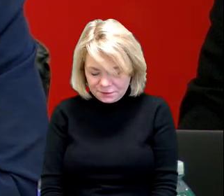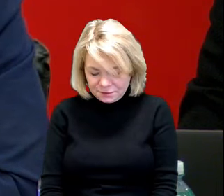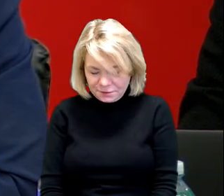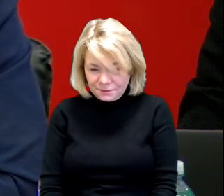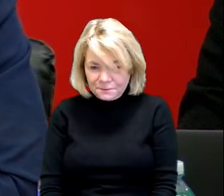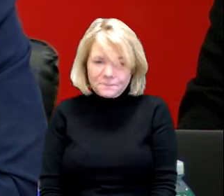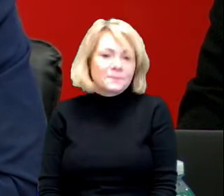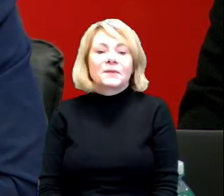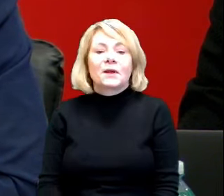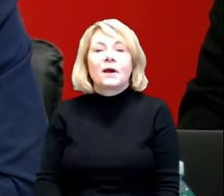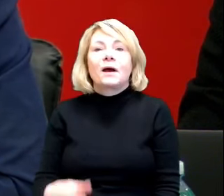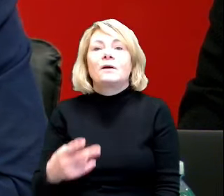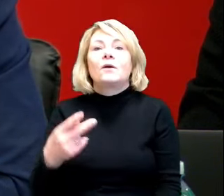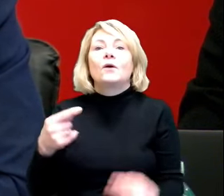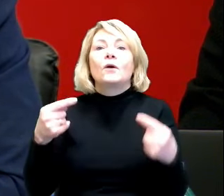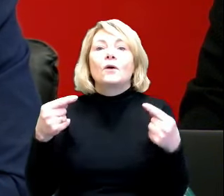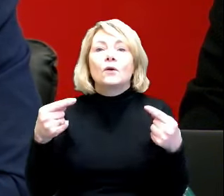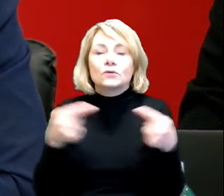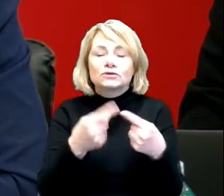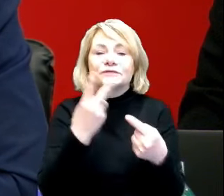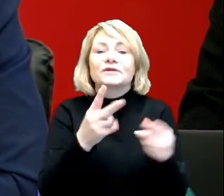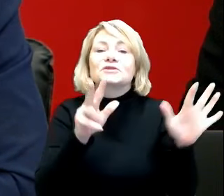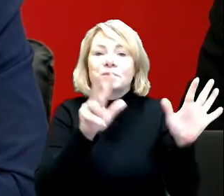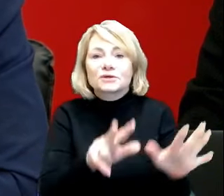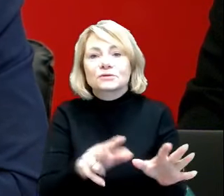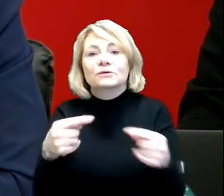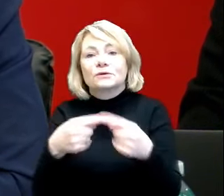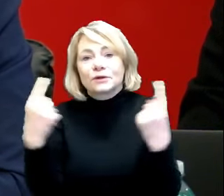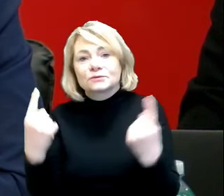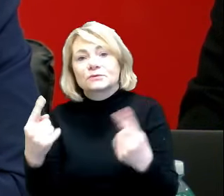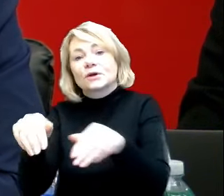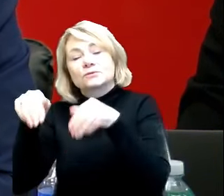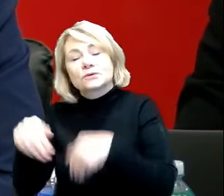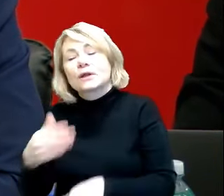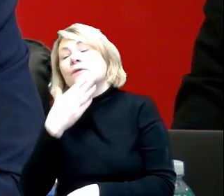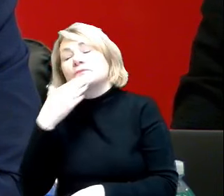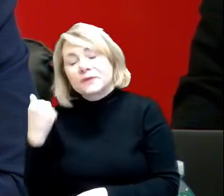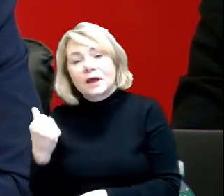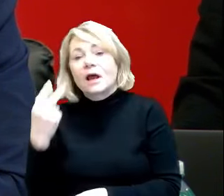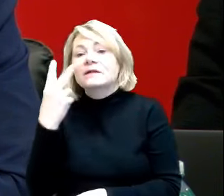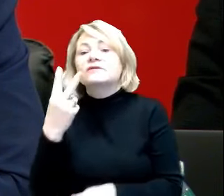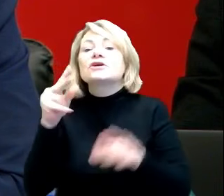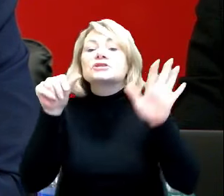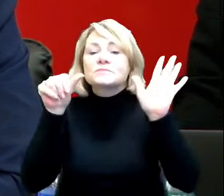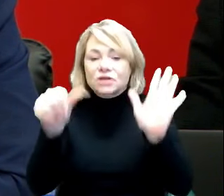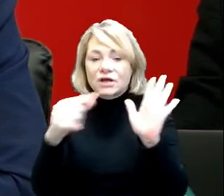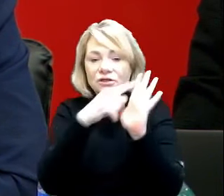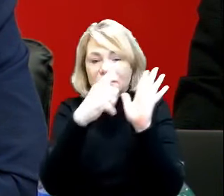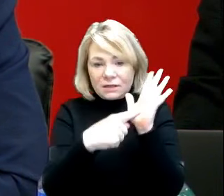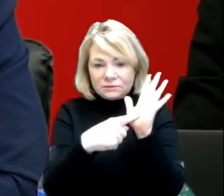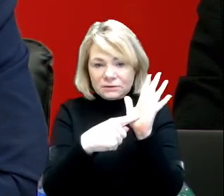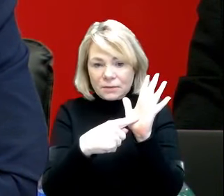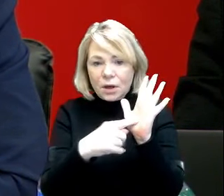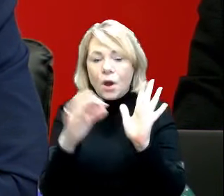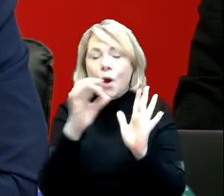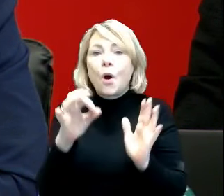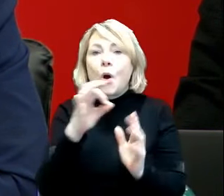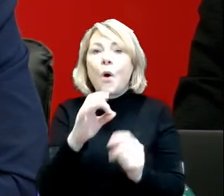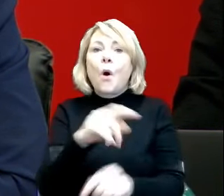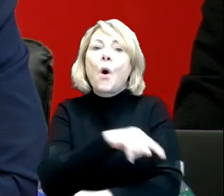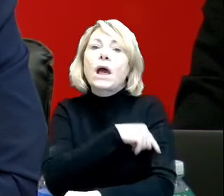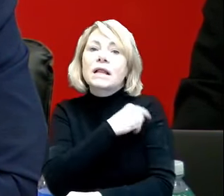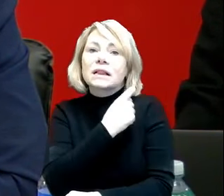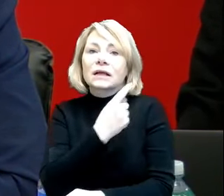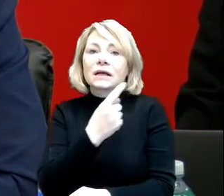už 28 prieš ir susilaikiusių nėra ačiū 26 darbotvarkės klausimas dėl ilgalaikio materialioo turto